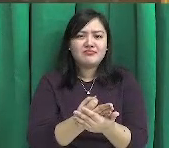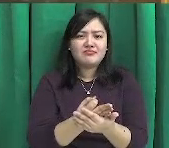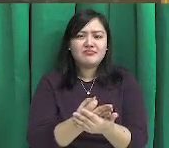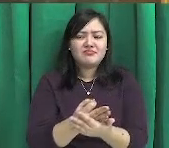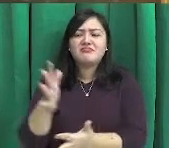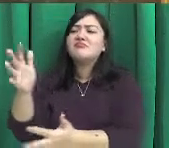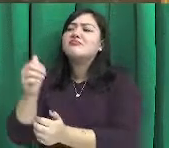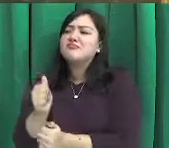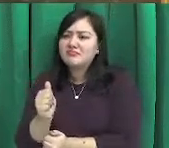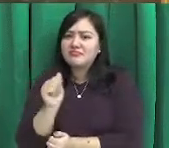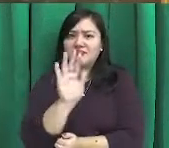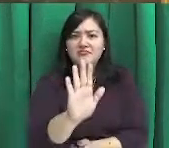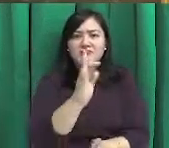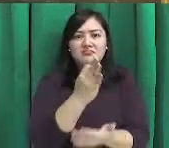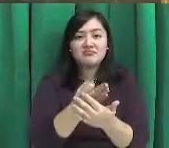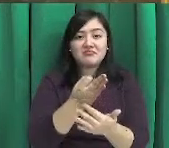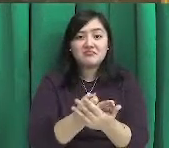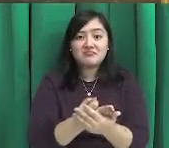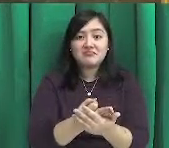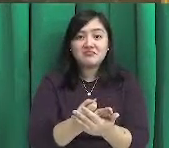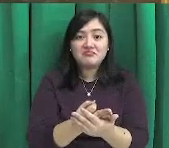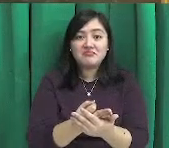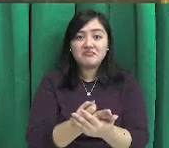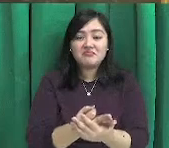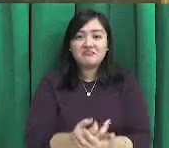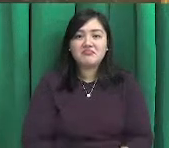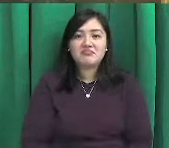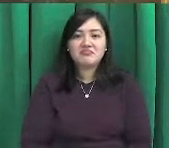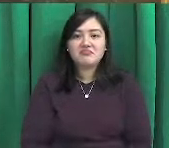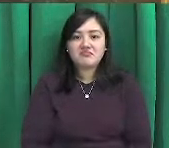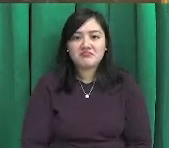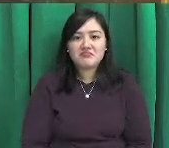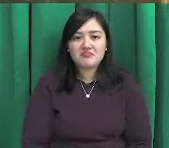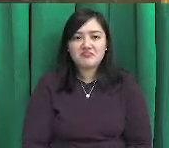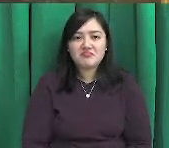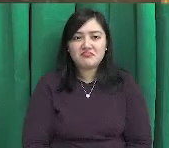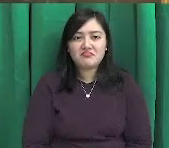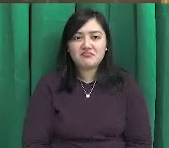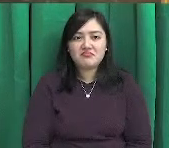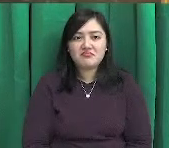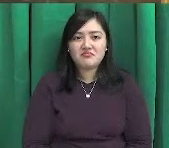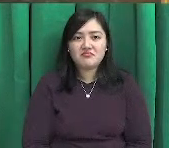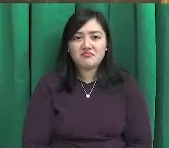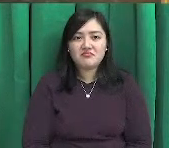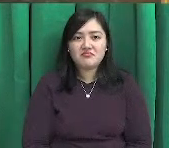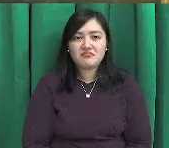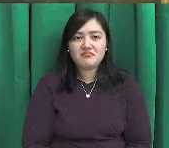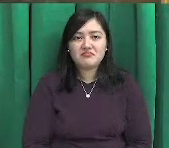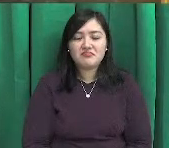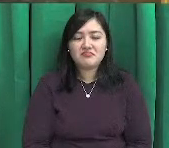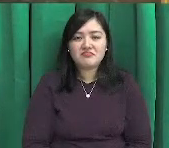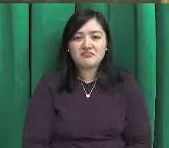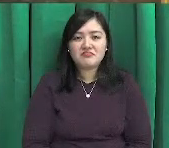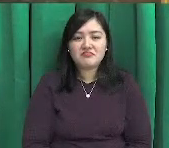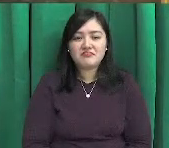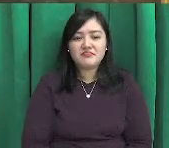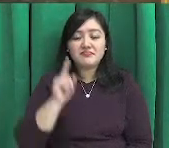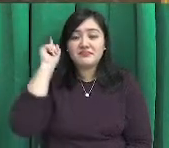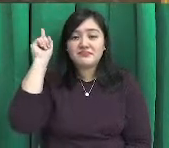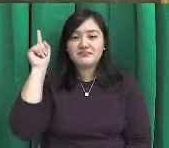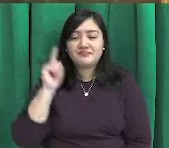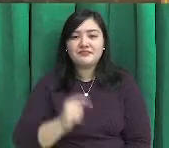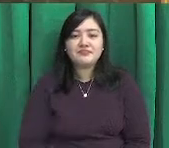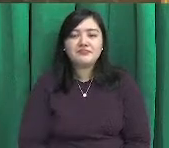yung pera mo tapos para tutubuan ka lang. Pero ang tinutubo sa'yo, pera mo rin. You see? So, but I'm telling you, mga